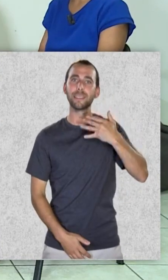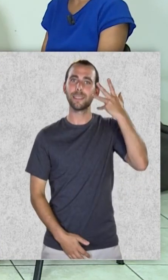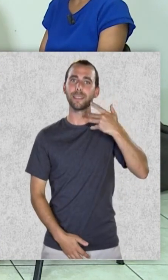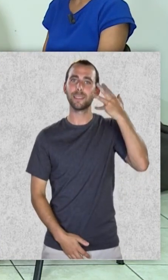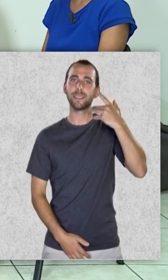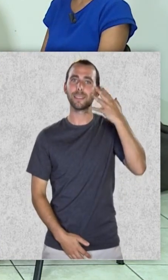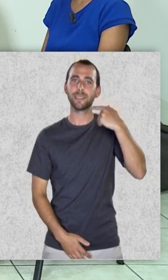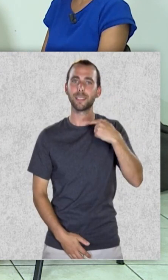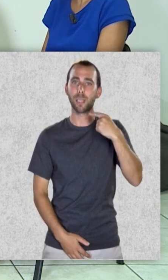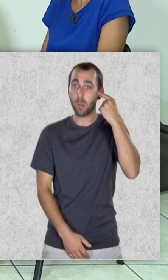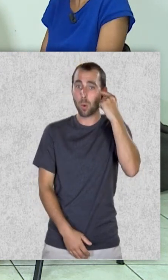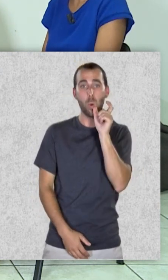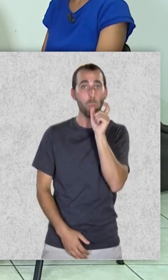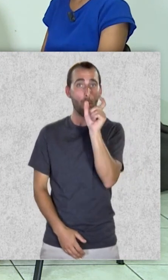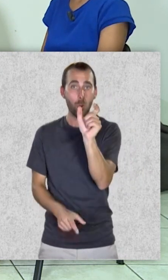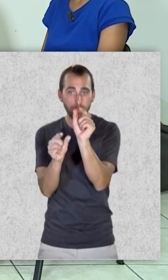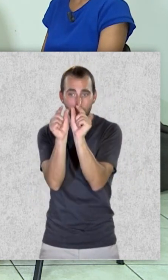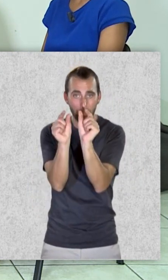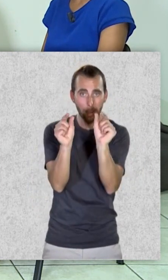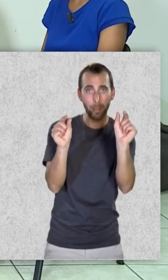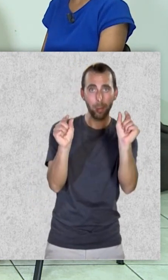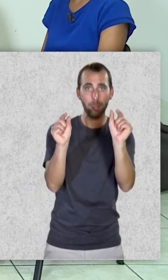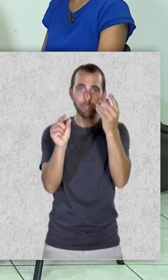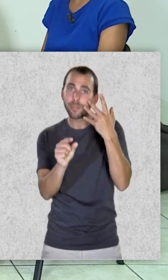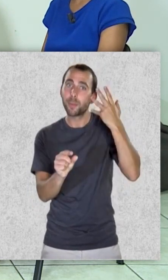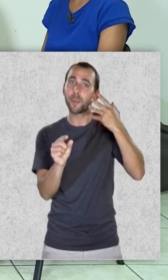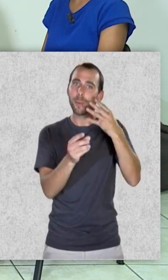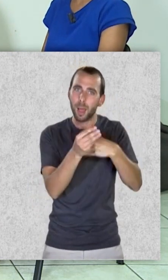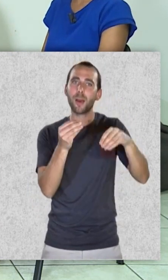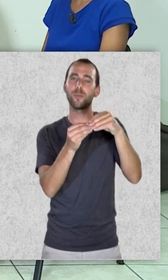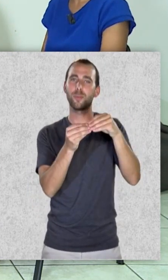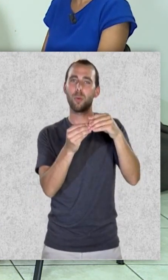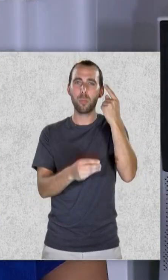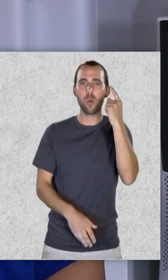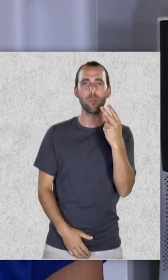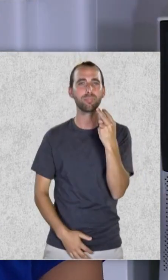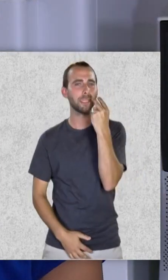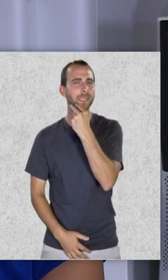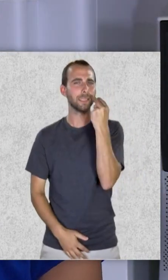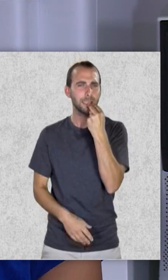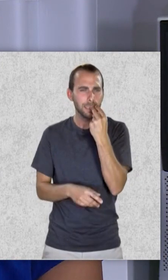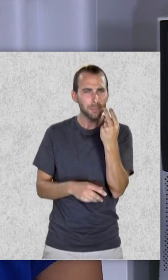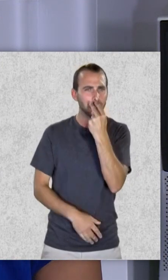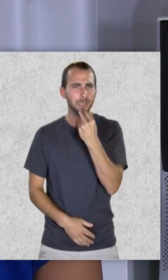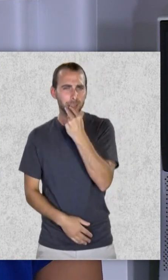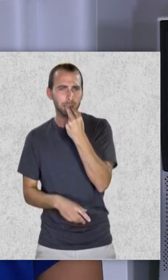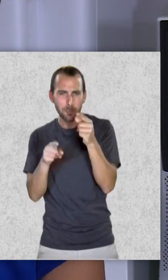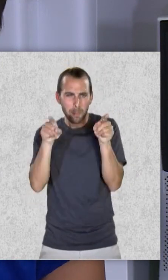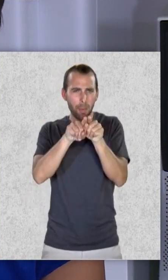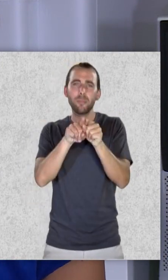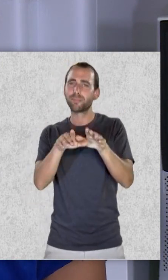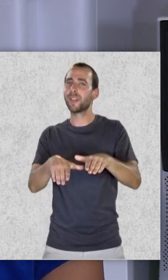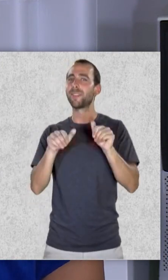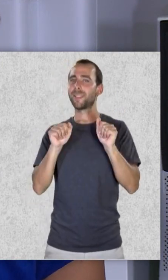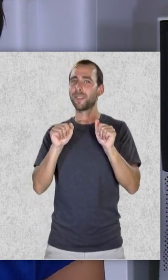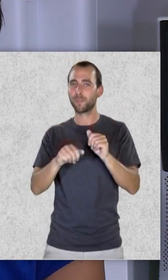syllabe d'un mot. Voilà, pour éviter les synonymes labiaux, c'est ce qu'on appelle les synonymes labiaux. Donc ils disent à voilà, et en